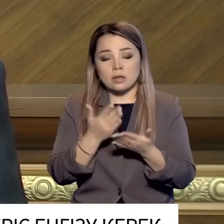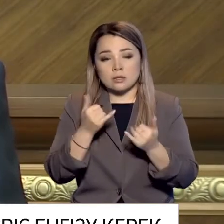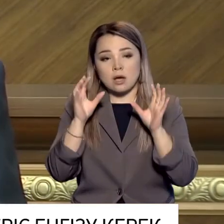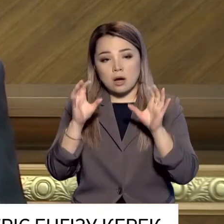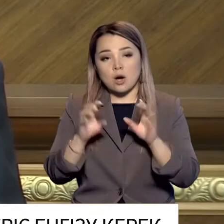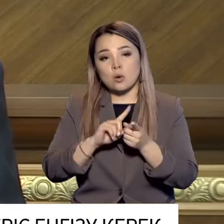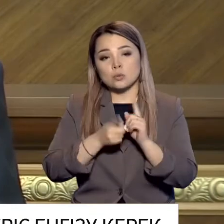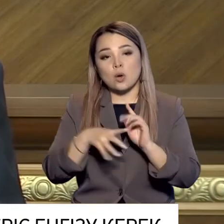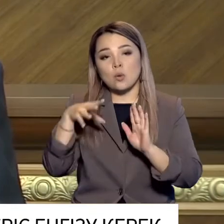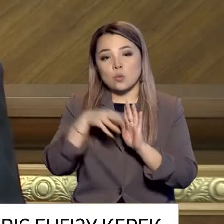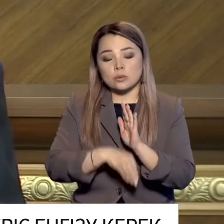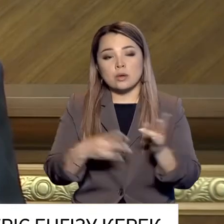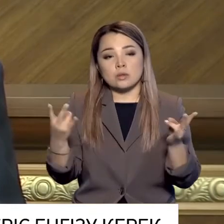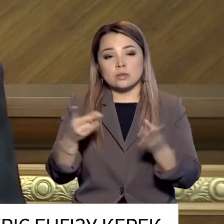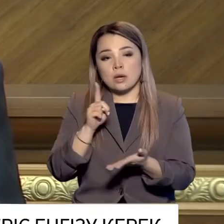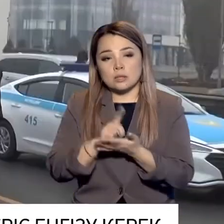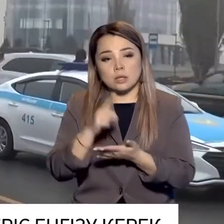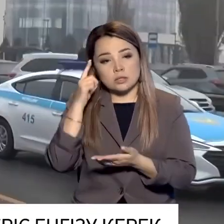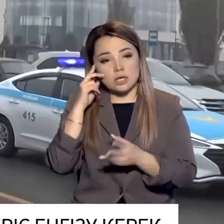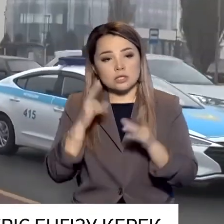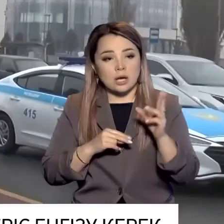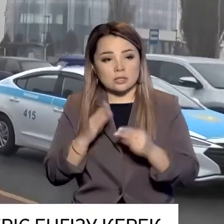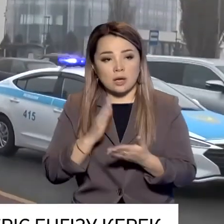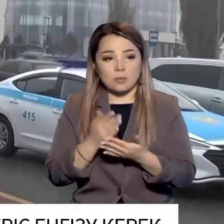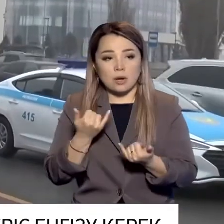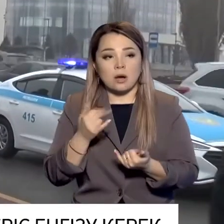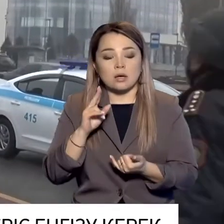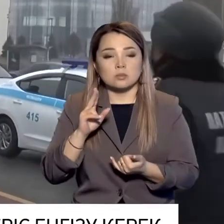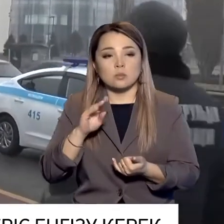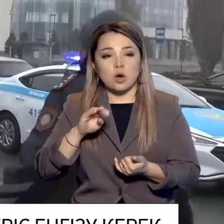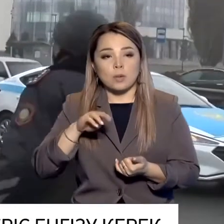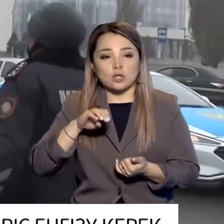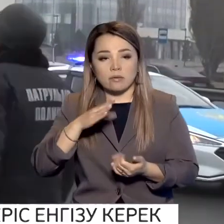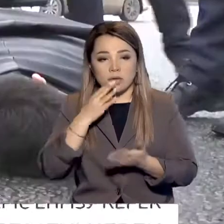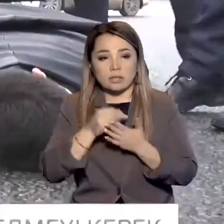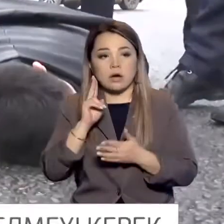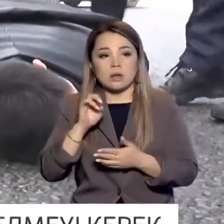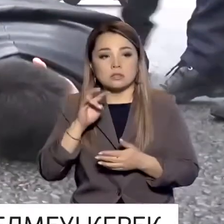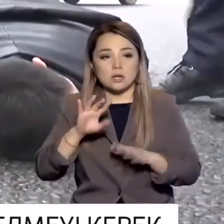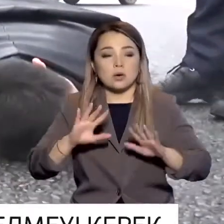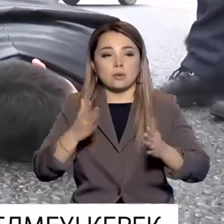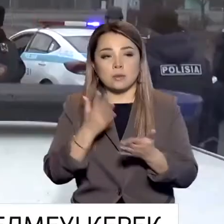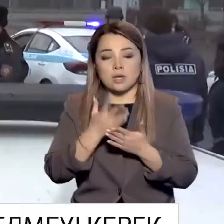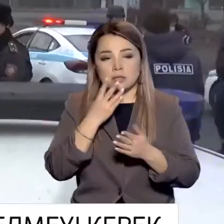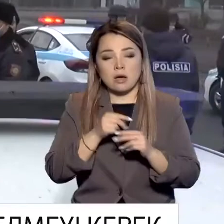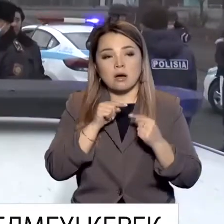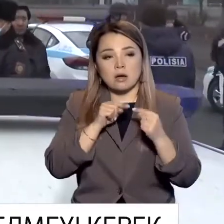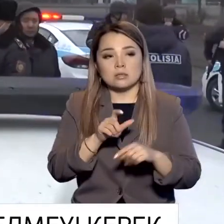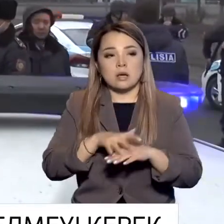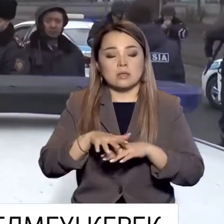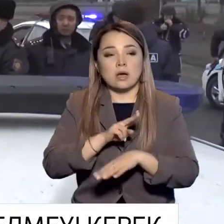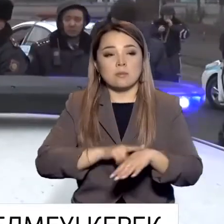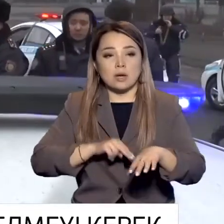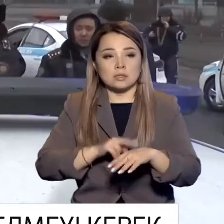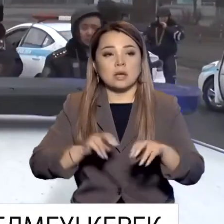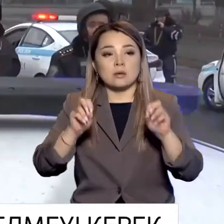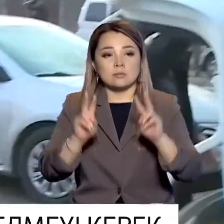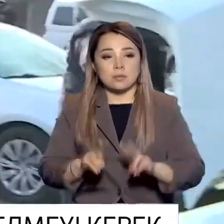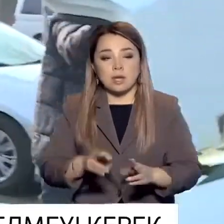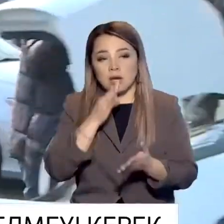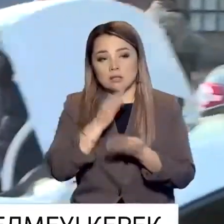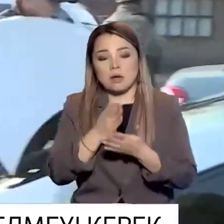тиісті өзгерістер енгізу керек деп санаймын. Қасым Жомарт Тоқаев қаңтар оқиғасында қаймықпай қарсы тұрған сақшыларға да арнайы